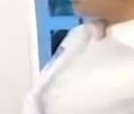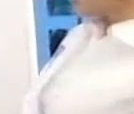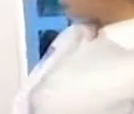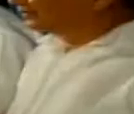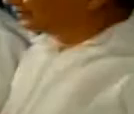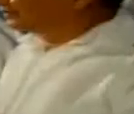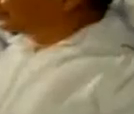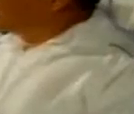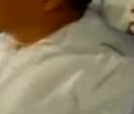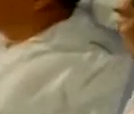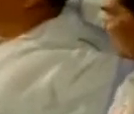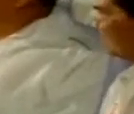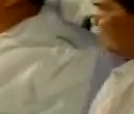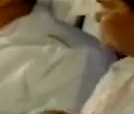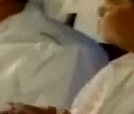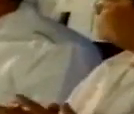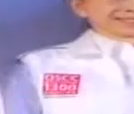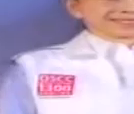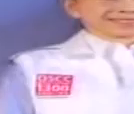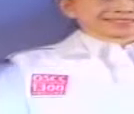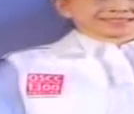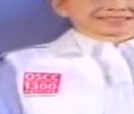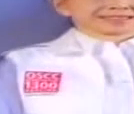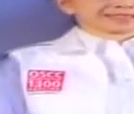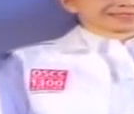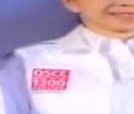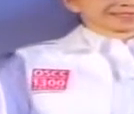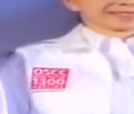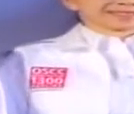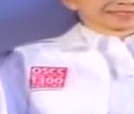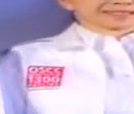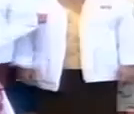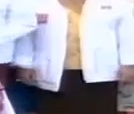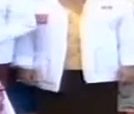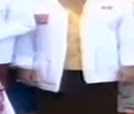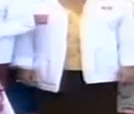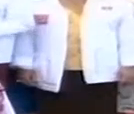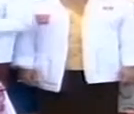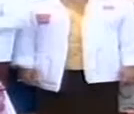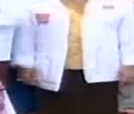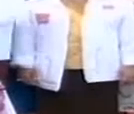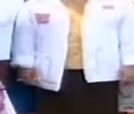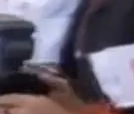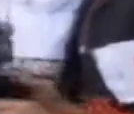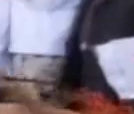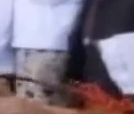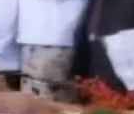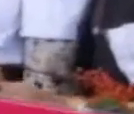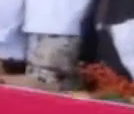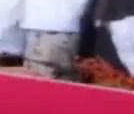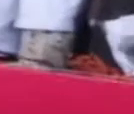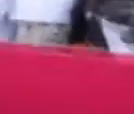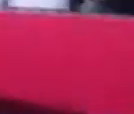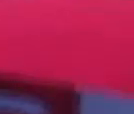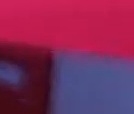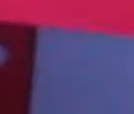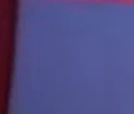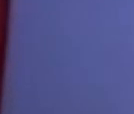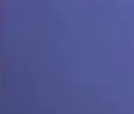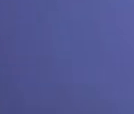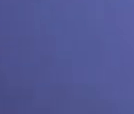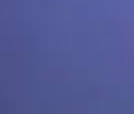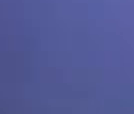เหลือสังคมช่วยคุณได้อย่างครบวงจรสะดวกรวดเร็วเพียงติดต่อสายด่วน1300ห